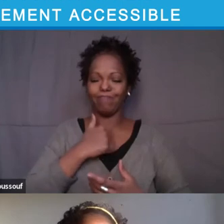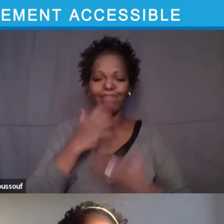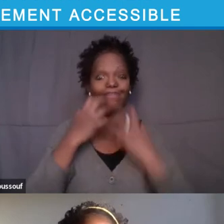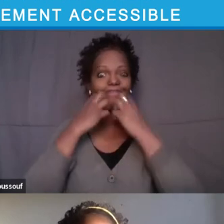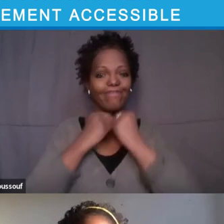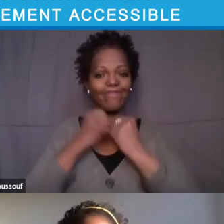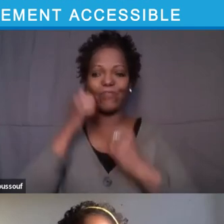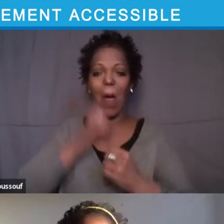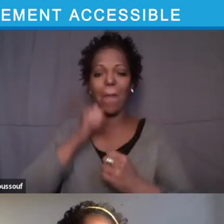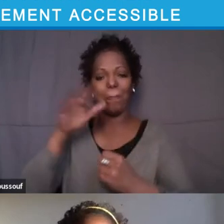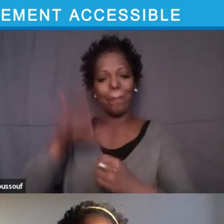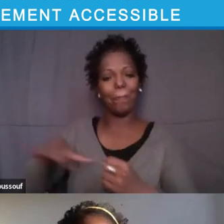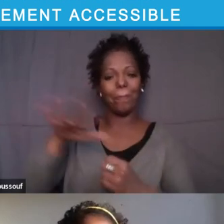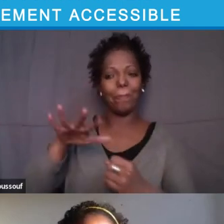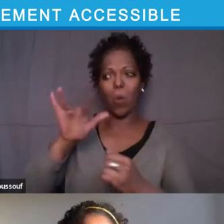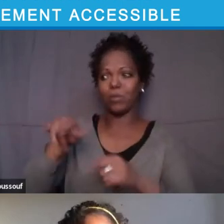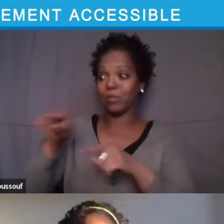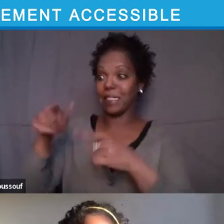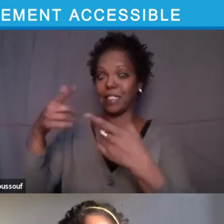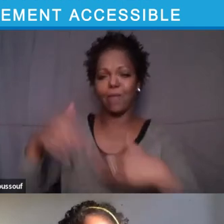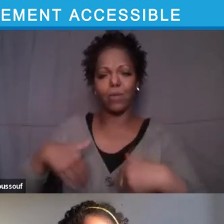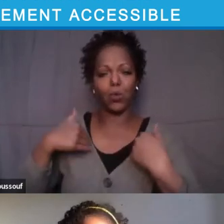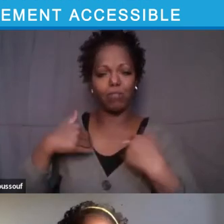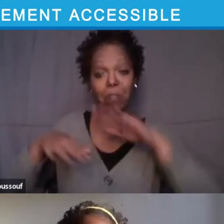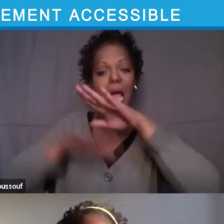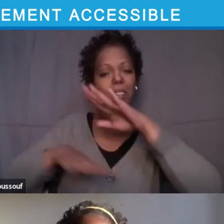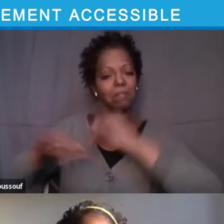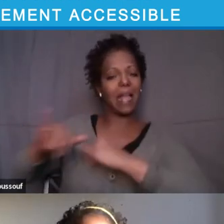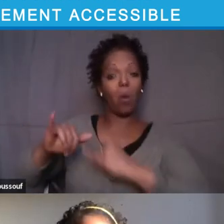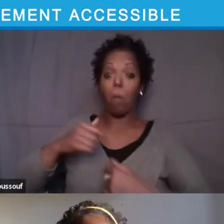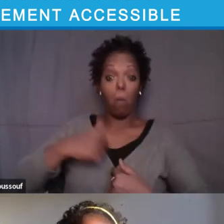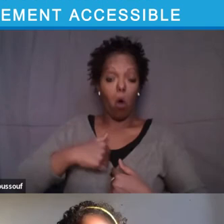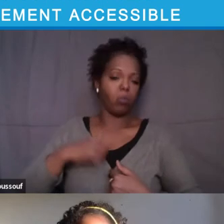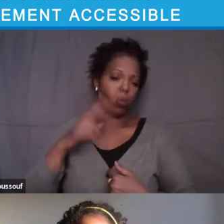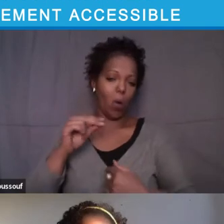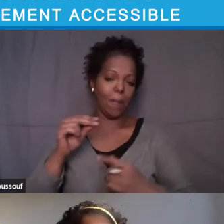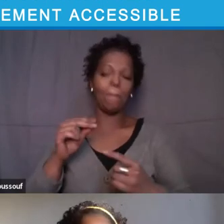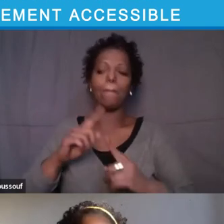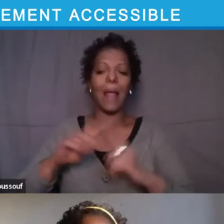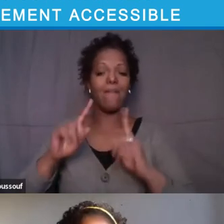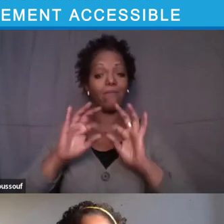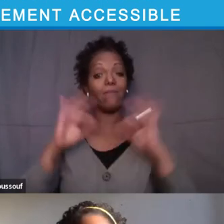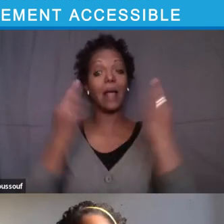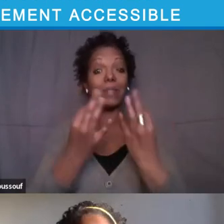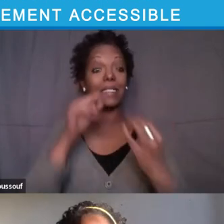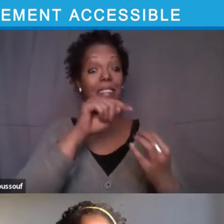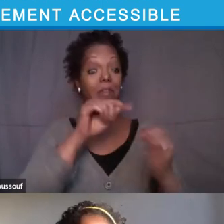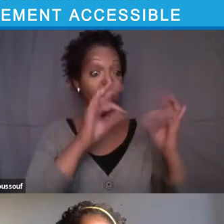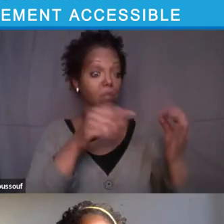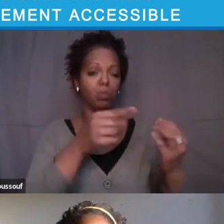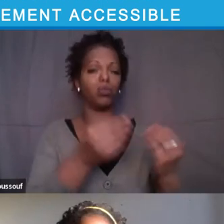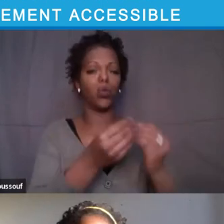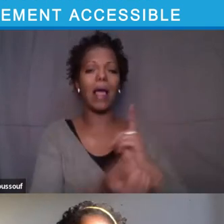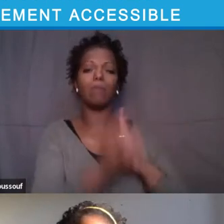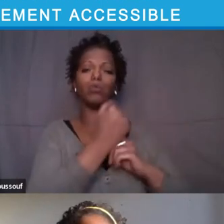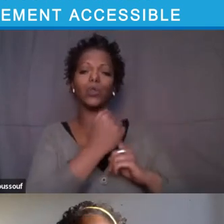Moi-même, pour moi, c'est comme une valeur parce que j'ai vécu un peu la même chose, peut-être